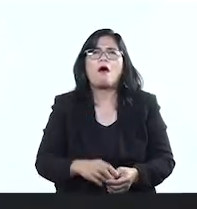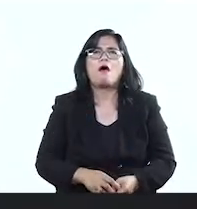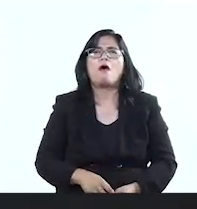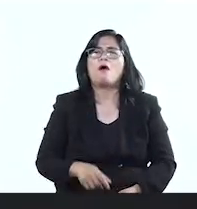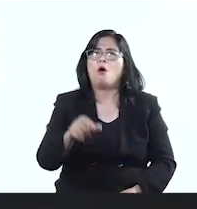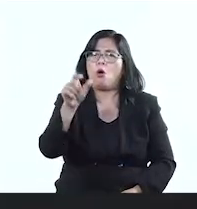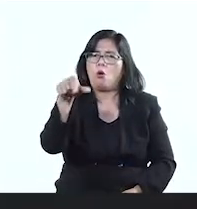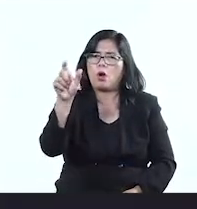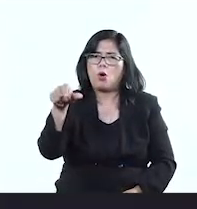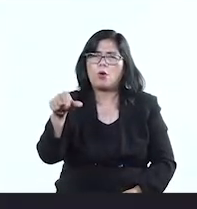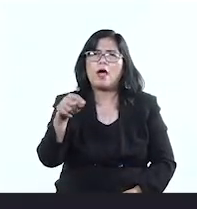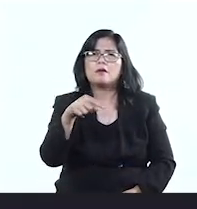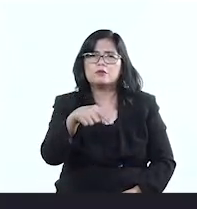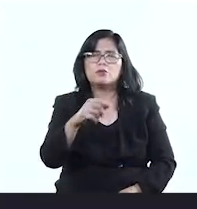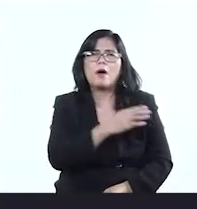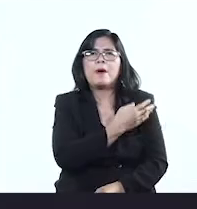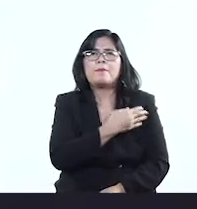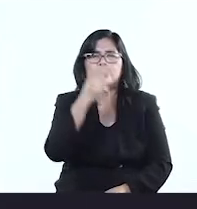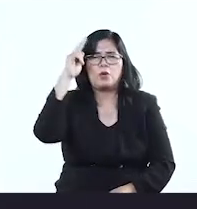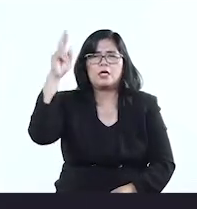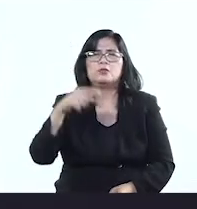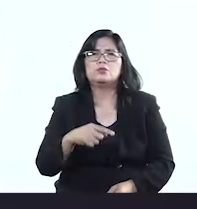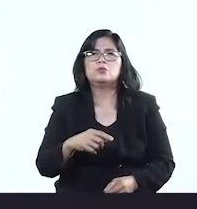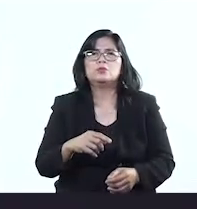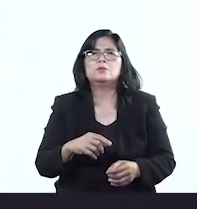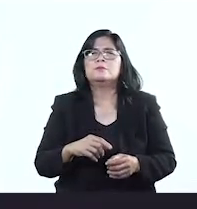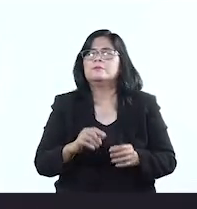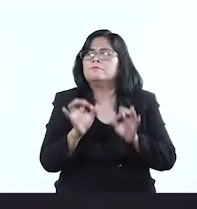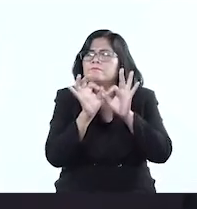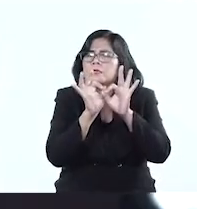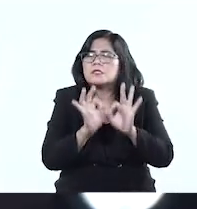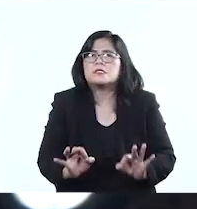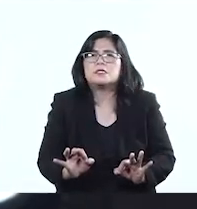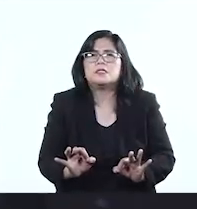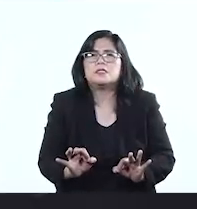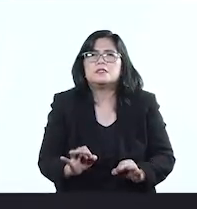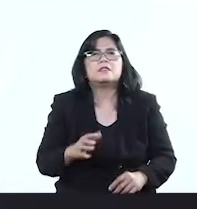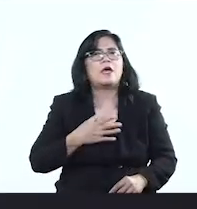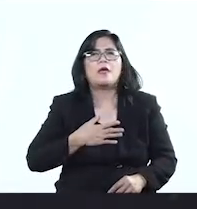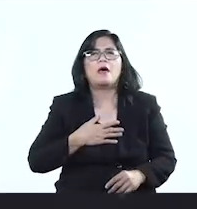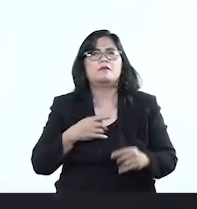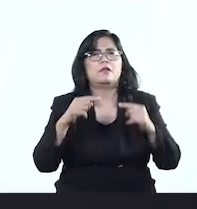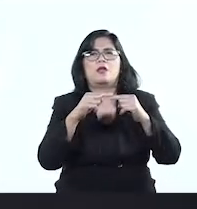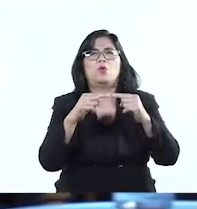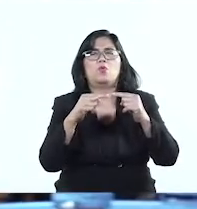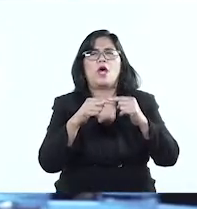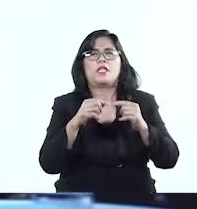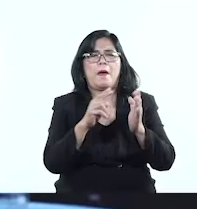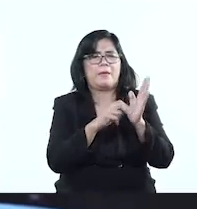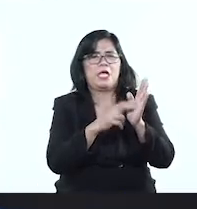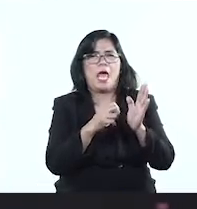tidak berhak menilai Hai itu urusan Tuhan Hai tapi yang pasti Hai